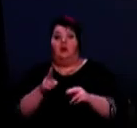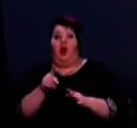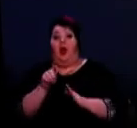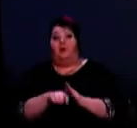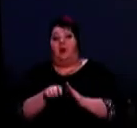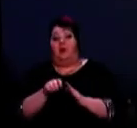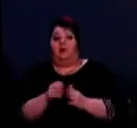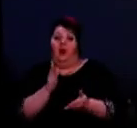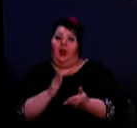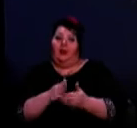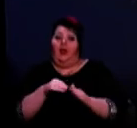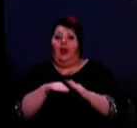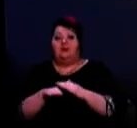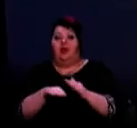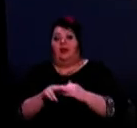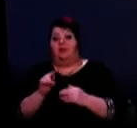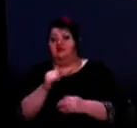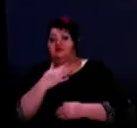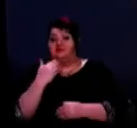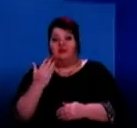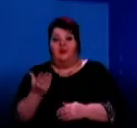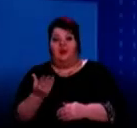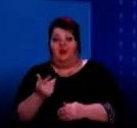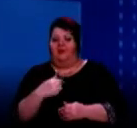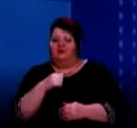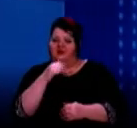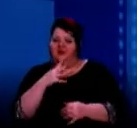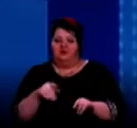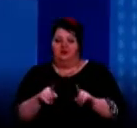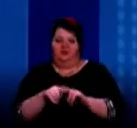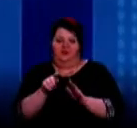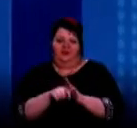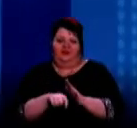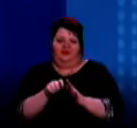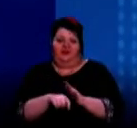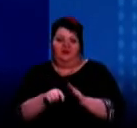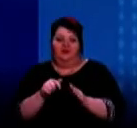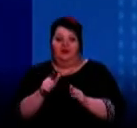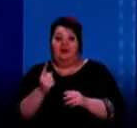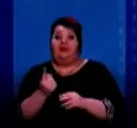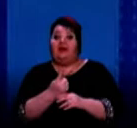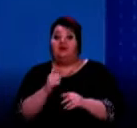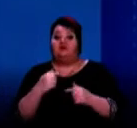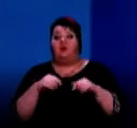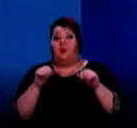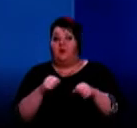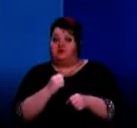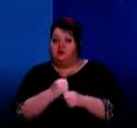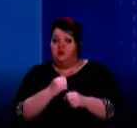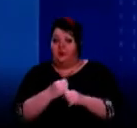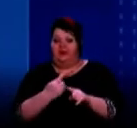складські приміщення в інтернет-магазинах, ну, чи їх немає? Ми не можемо цього перевірити, тому що єдине, що ми можемо зробити,